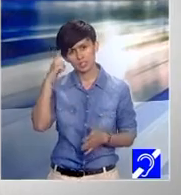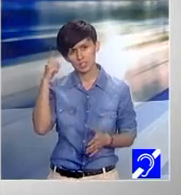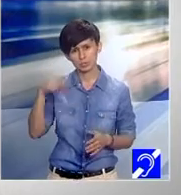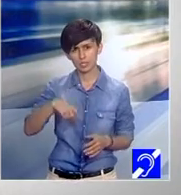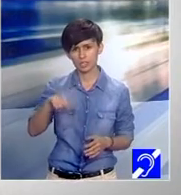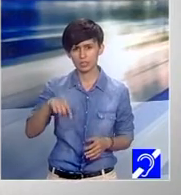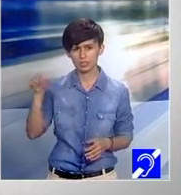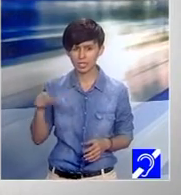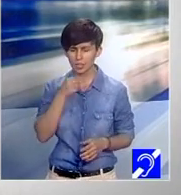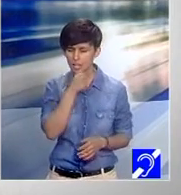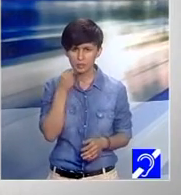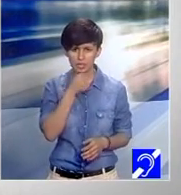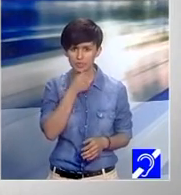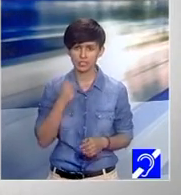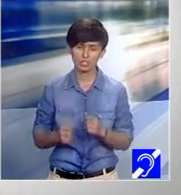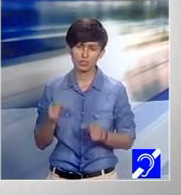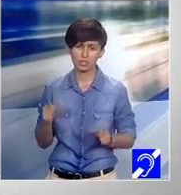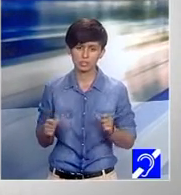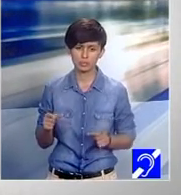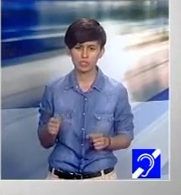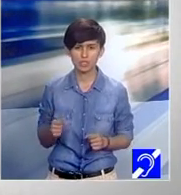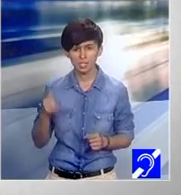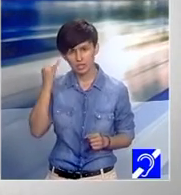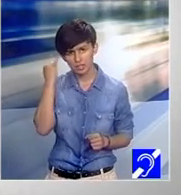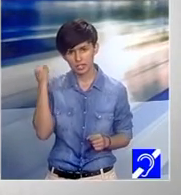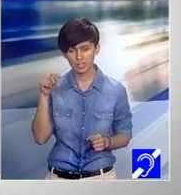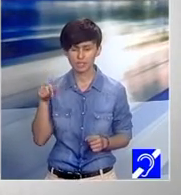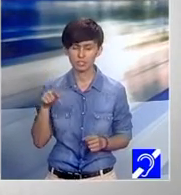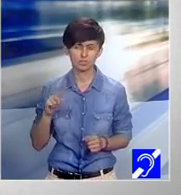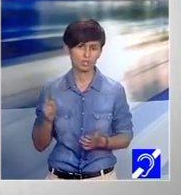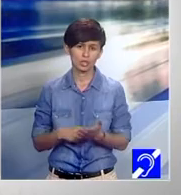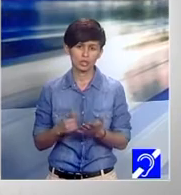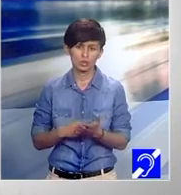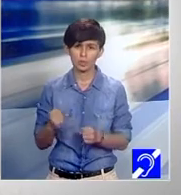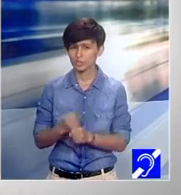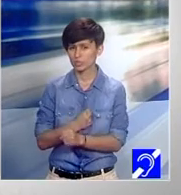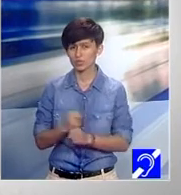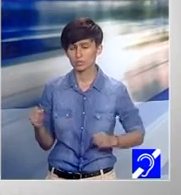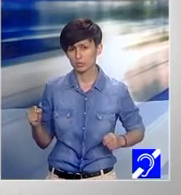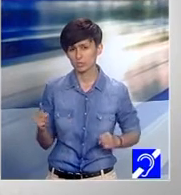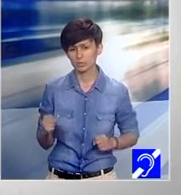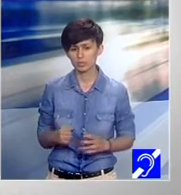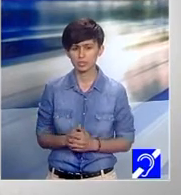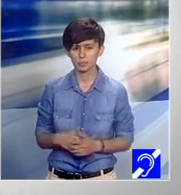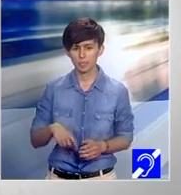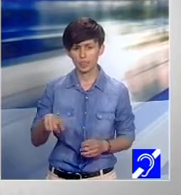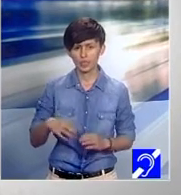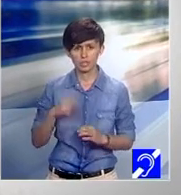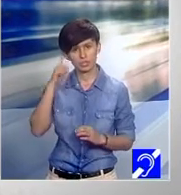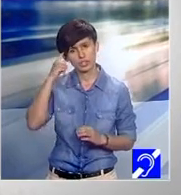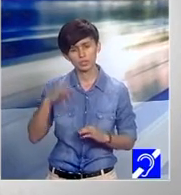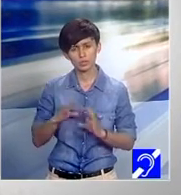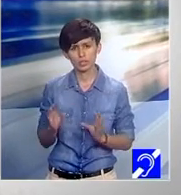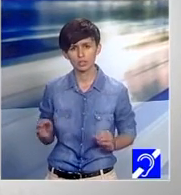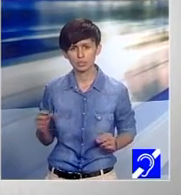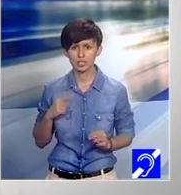beneficiarilor până la urmă despre idealul. Și să știți că n-am cerut imposibilul, noi știm că România este o țară fostă comunistă, nu ne permitem să facem ceea